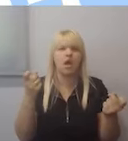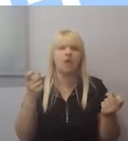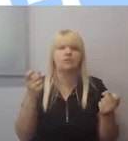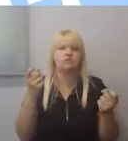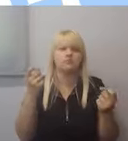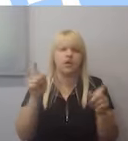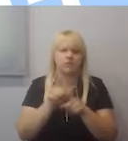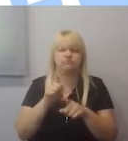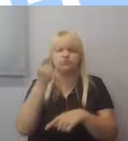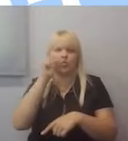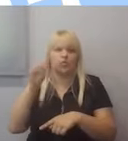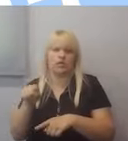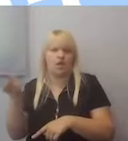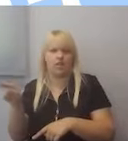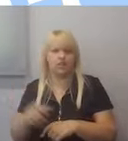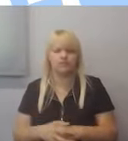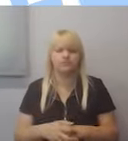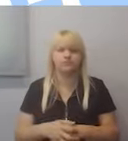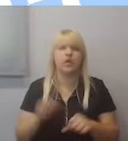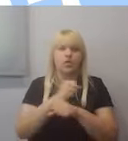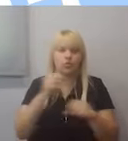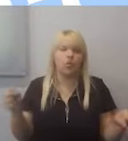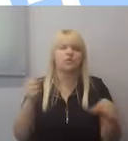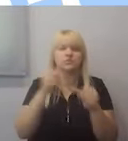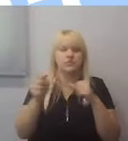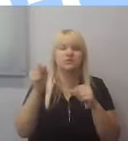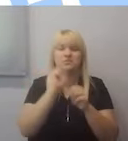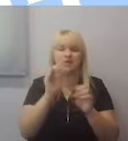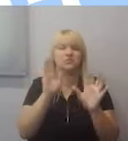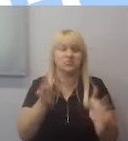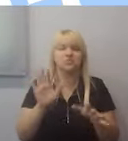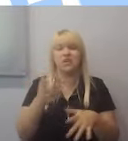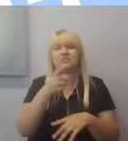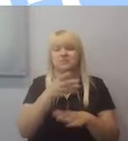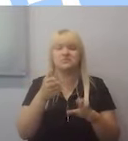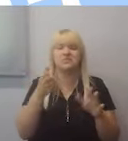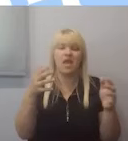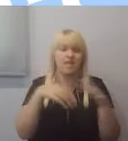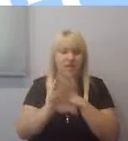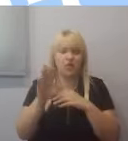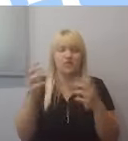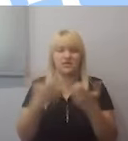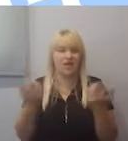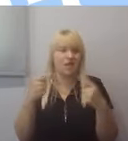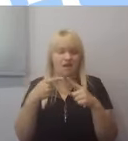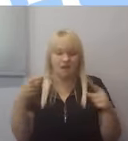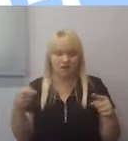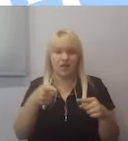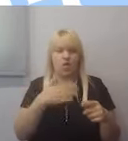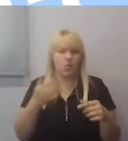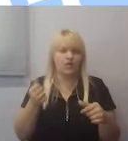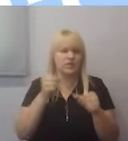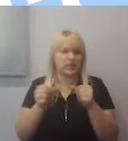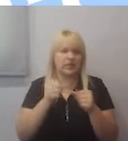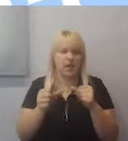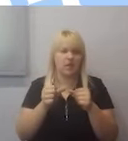darījuši tā kā nu par drošību būs detalizētāk bet ī stāsts jā ka tas prasa evakuāciju kara va vaa tomēr ir ļoti lielas nianses un atšķirības no evakuācijas nu